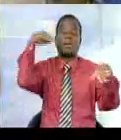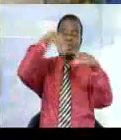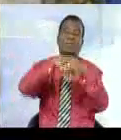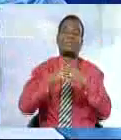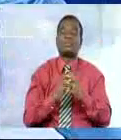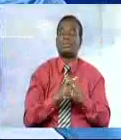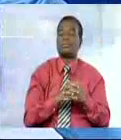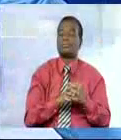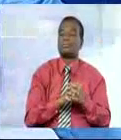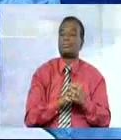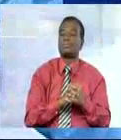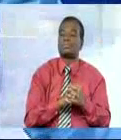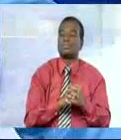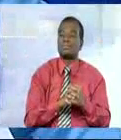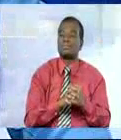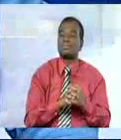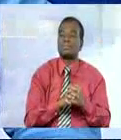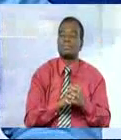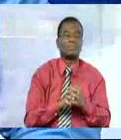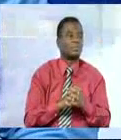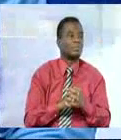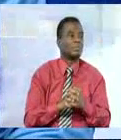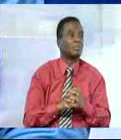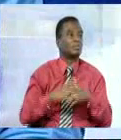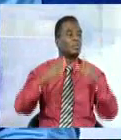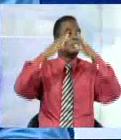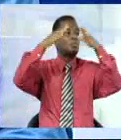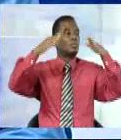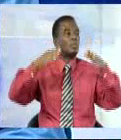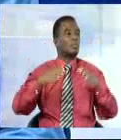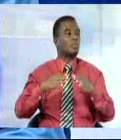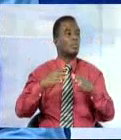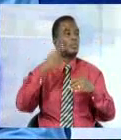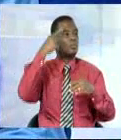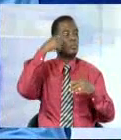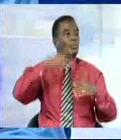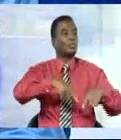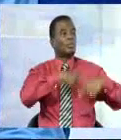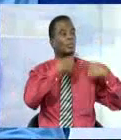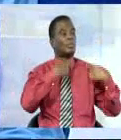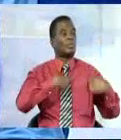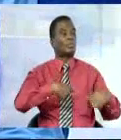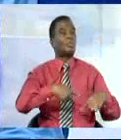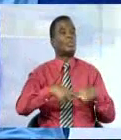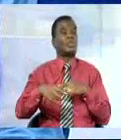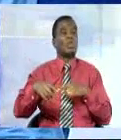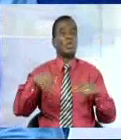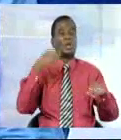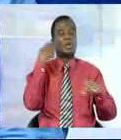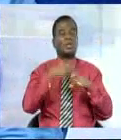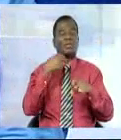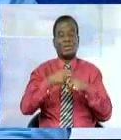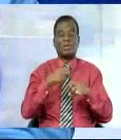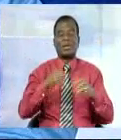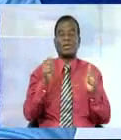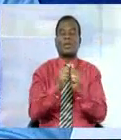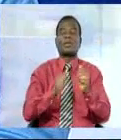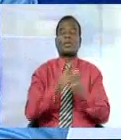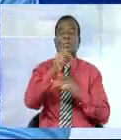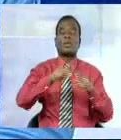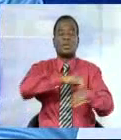post-électorale. La Fondation Mireille Onti pour les cœurs en détresse en collaboration avec le Programme national